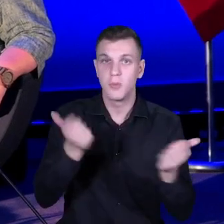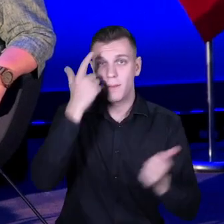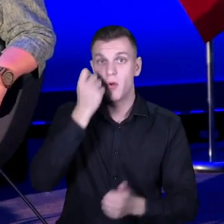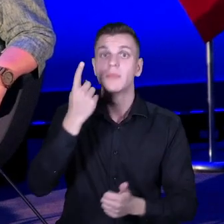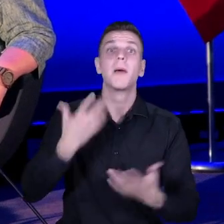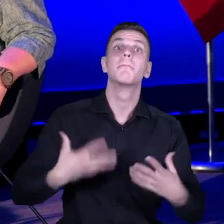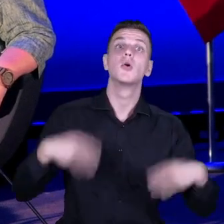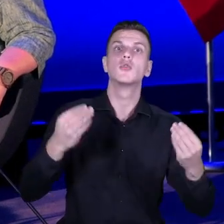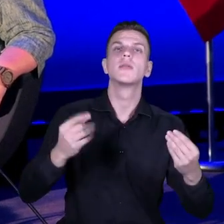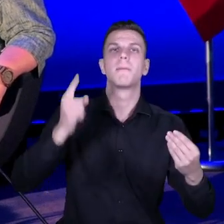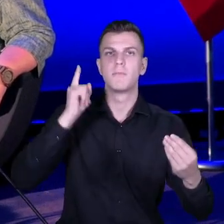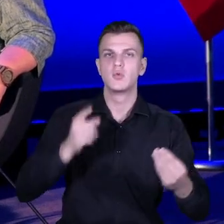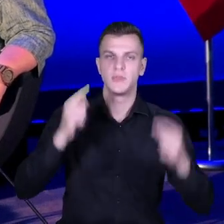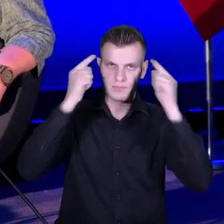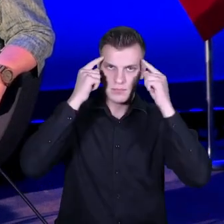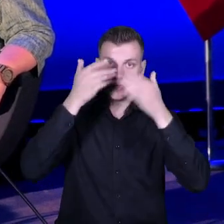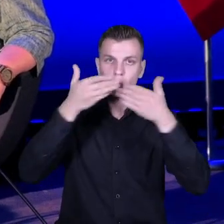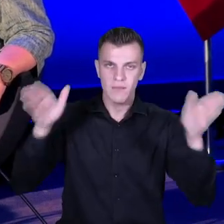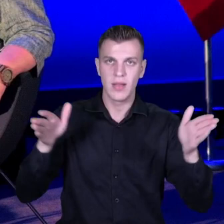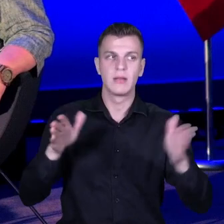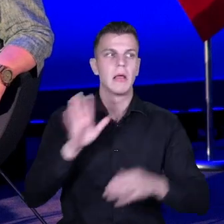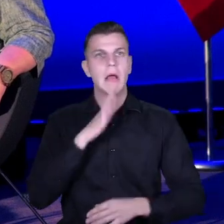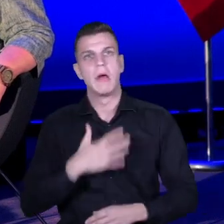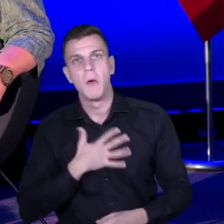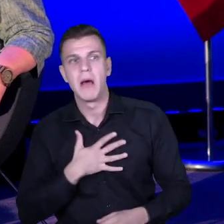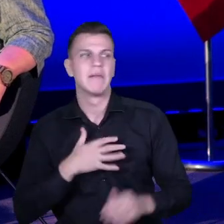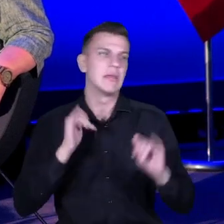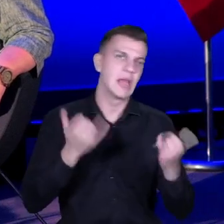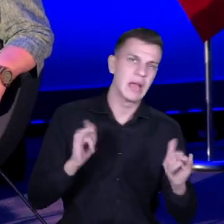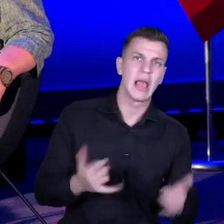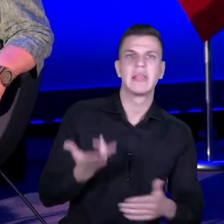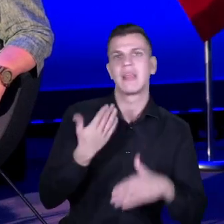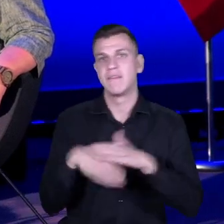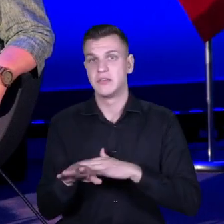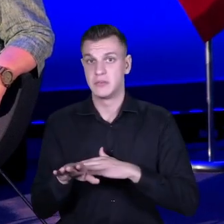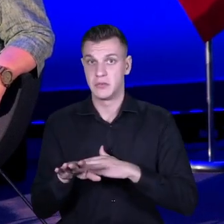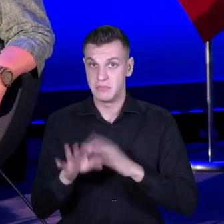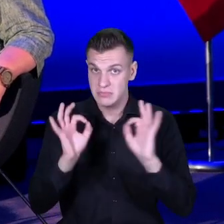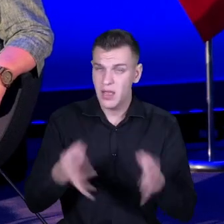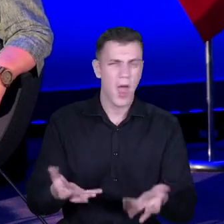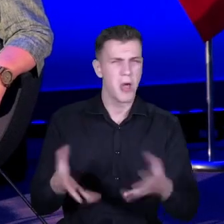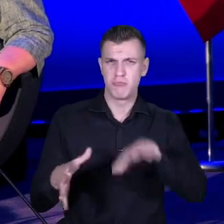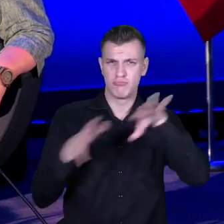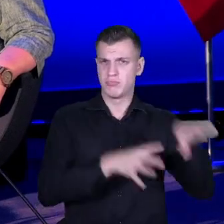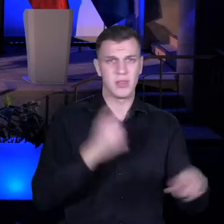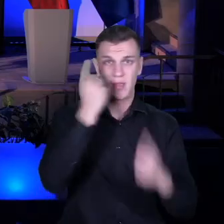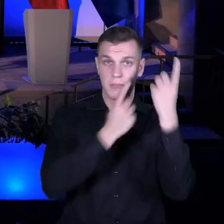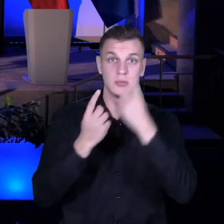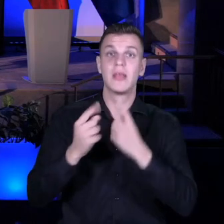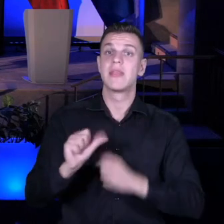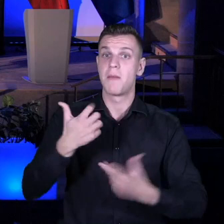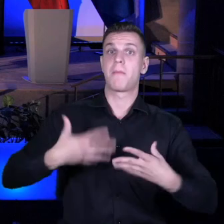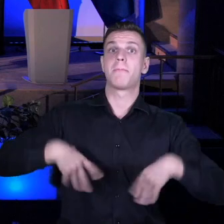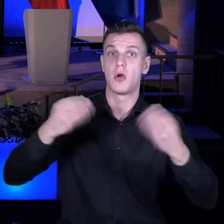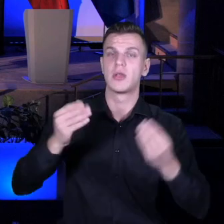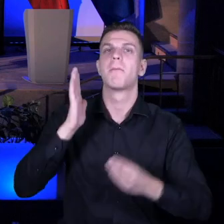z odrzuceniem niepokoju o ocenę, o strach i o to, że coś nam nie wyjdzie. Jeśli nie zaczniemy, to się nie przekonamy.